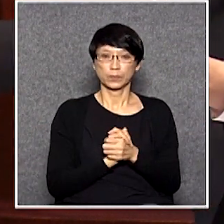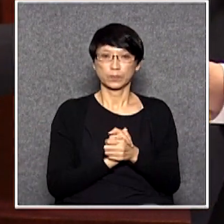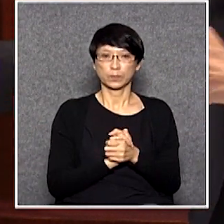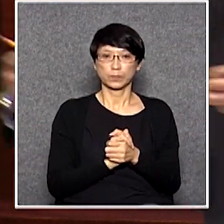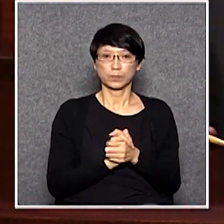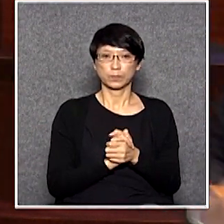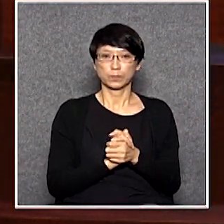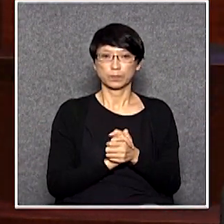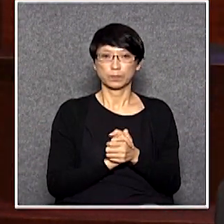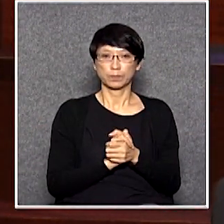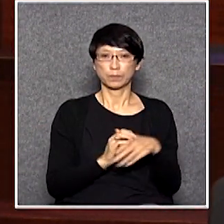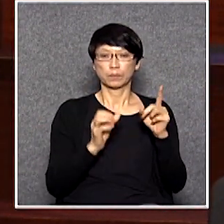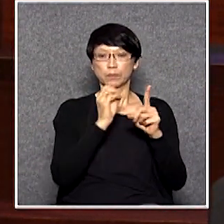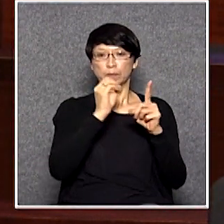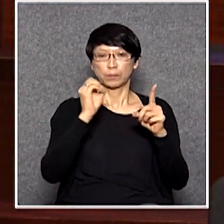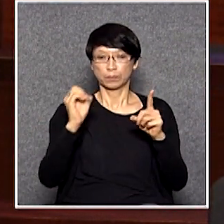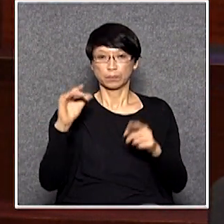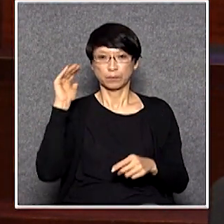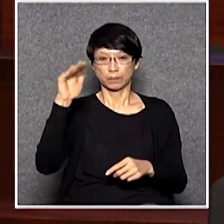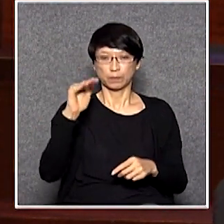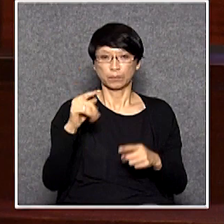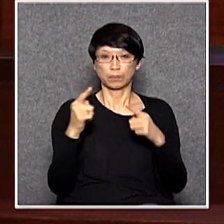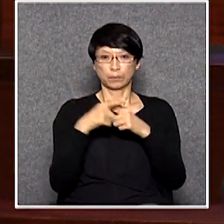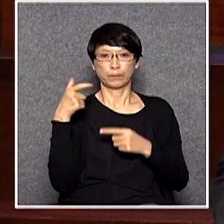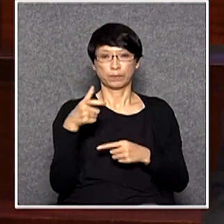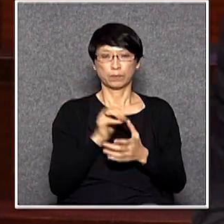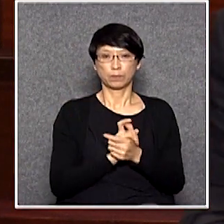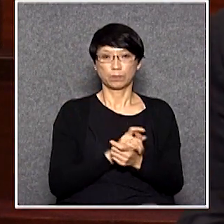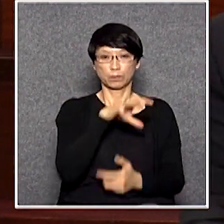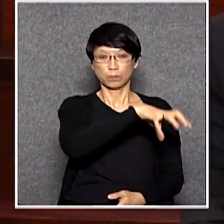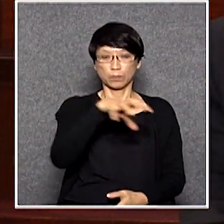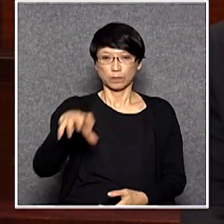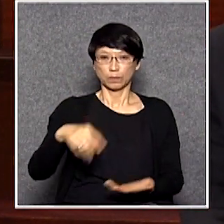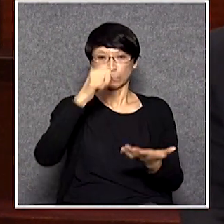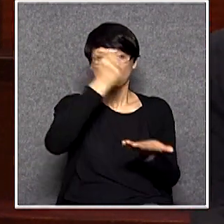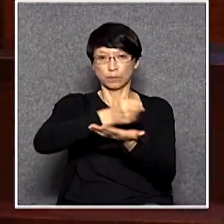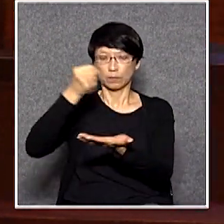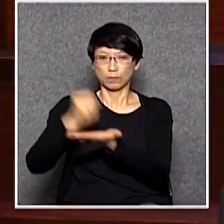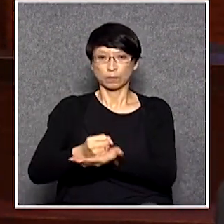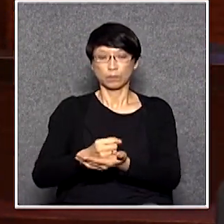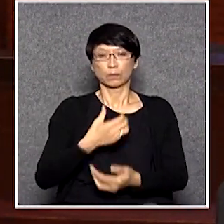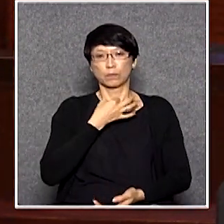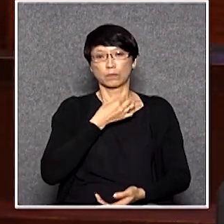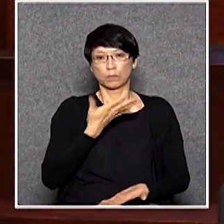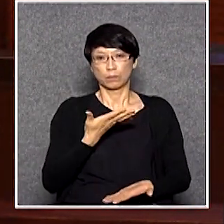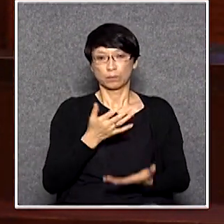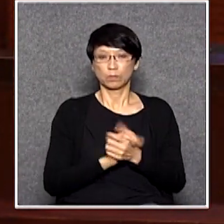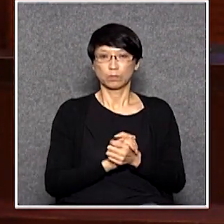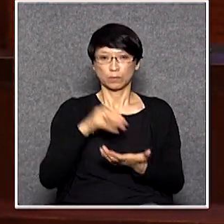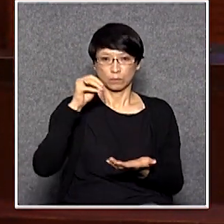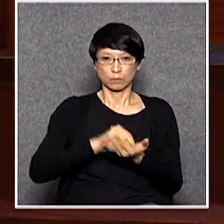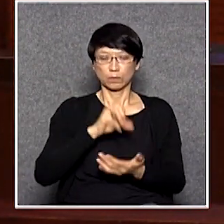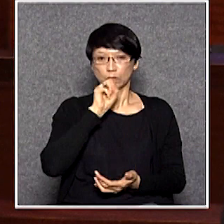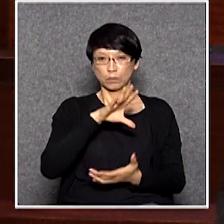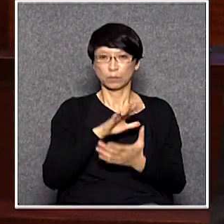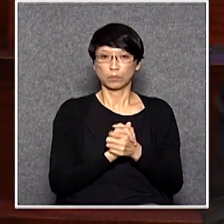100多億人民幣，係嘛？都唔計啦，一地兩檢又未搞掂，所以我必須要喺呢度講，而家